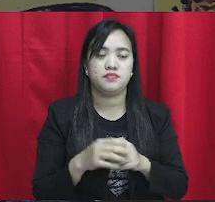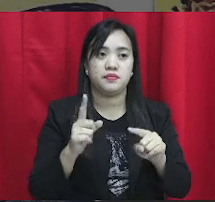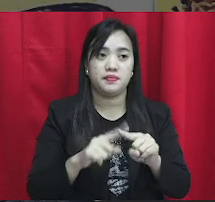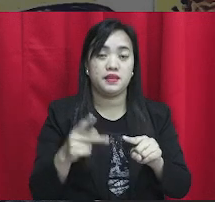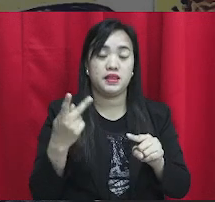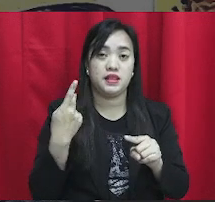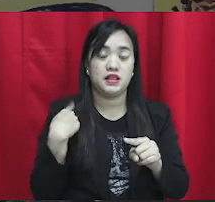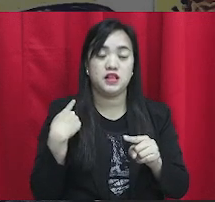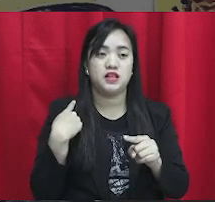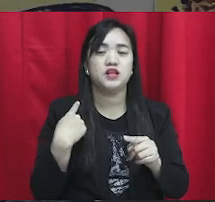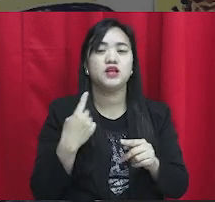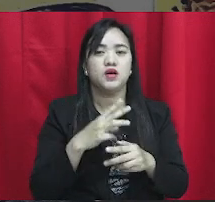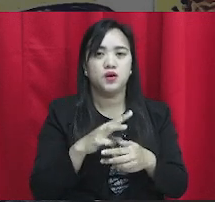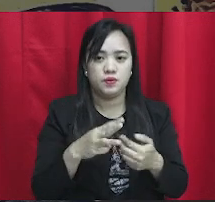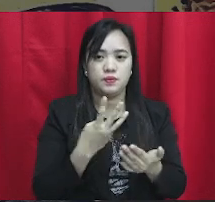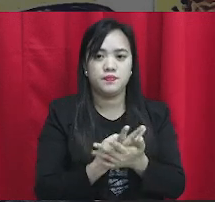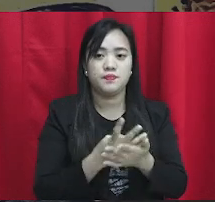sila.